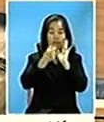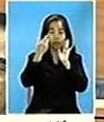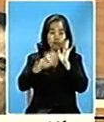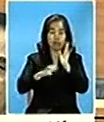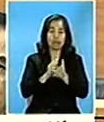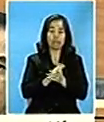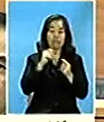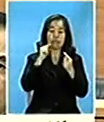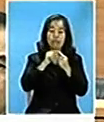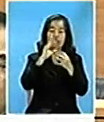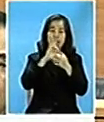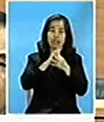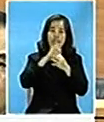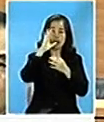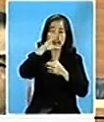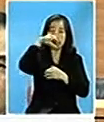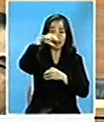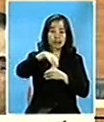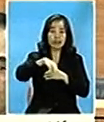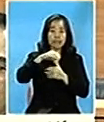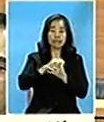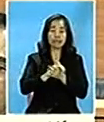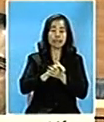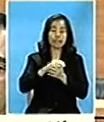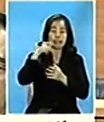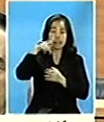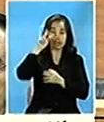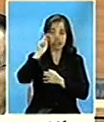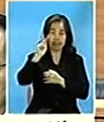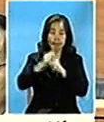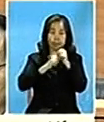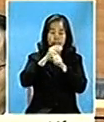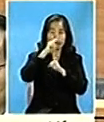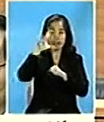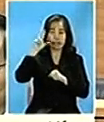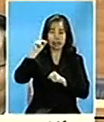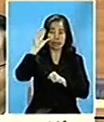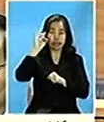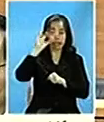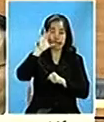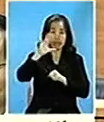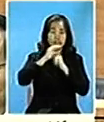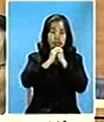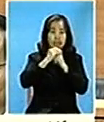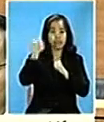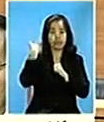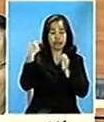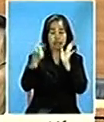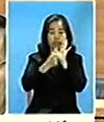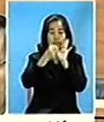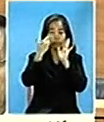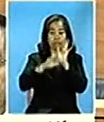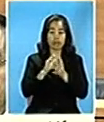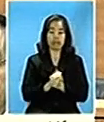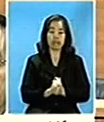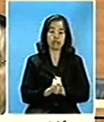การที่กรุงปักกิ่งเมื่อพ.ศ.2538นะคะในที่ประชุมแถลงการเพื่อการปฏิบัติหรือว่า